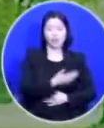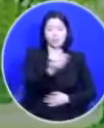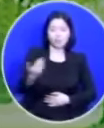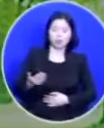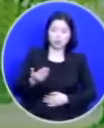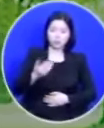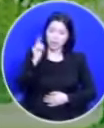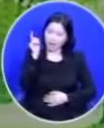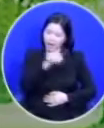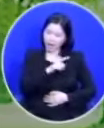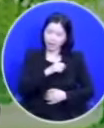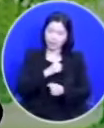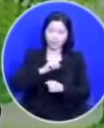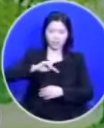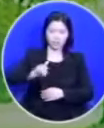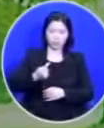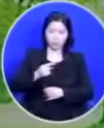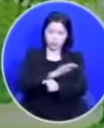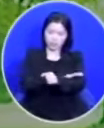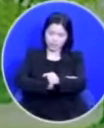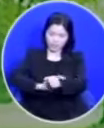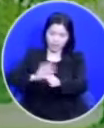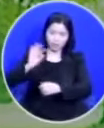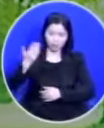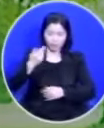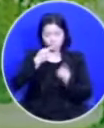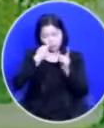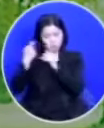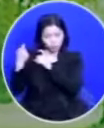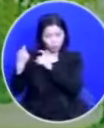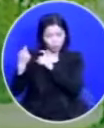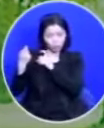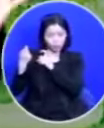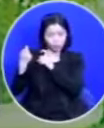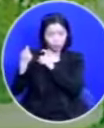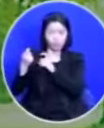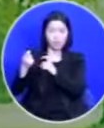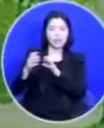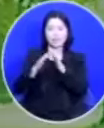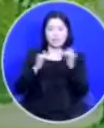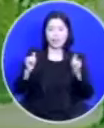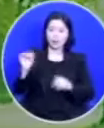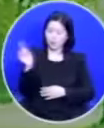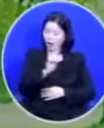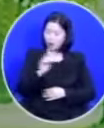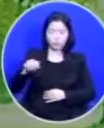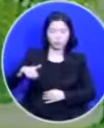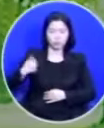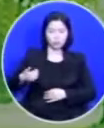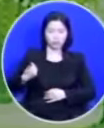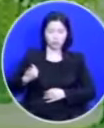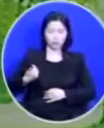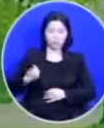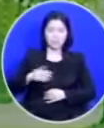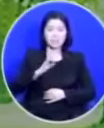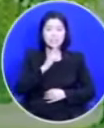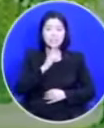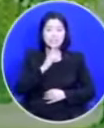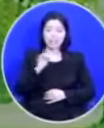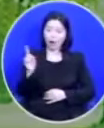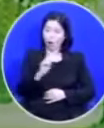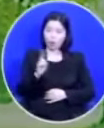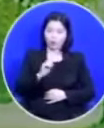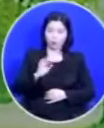악하게 라도 잘되는 u5 사람은 아무도 모르니까 진짜 어떻게